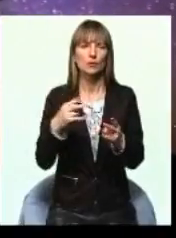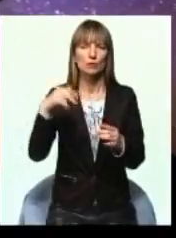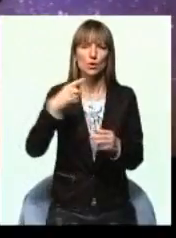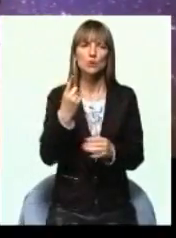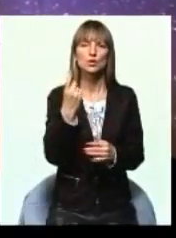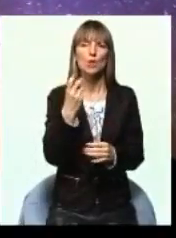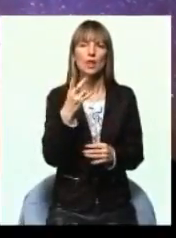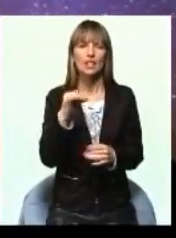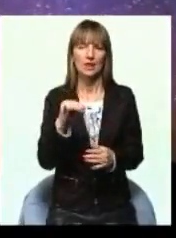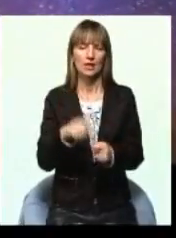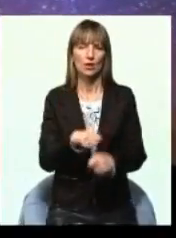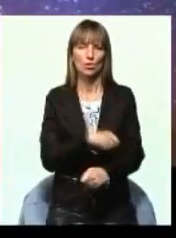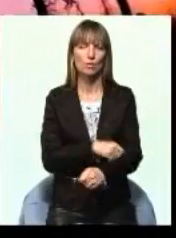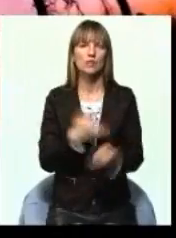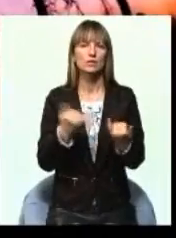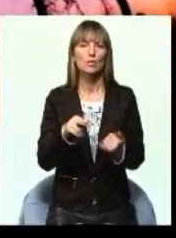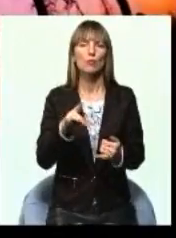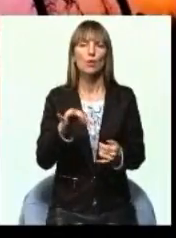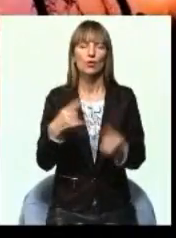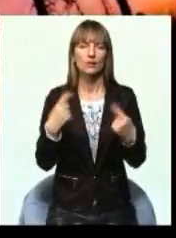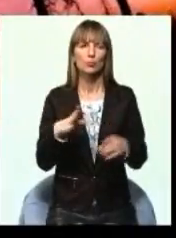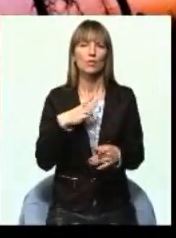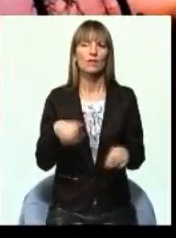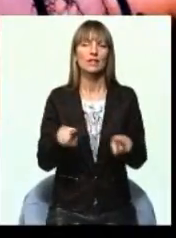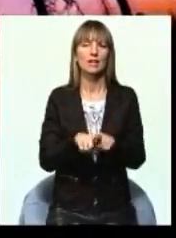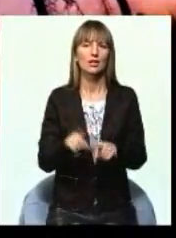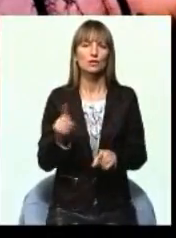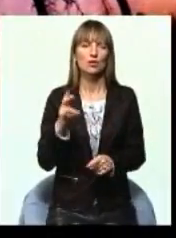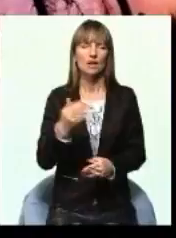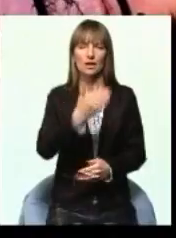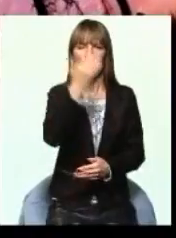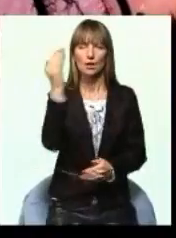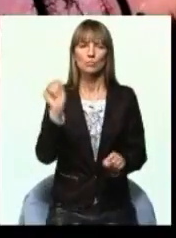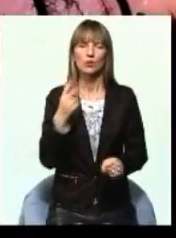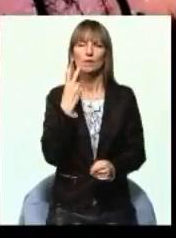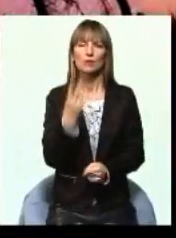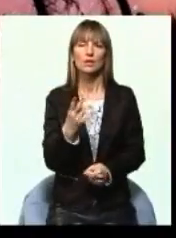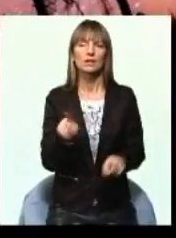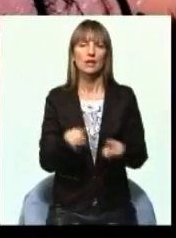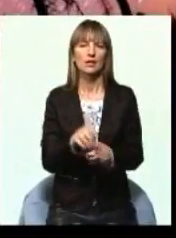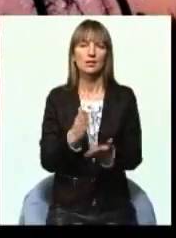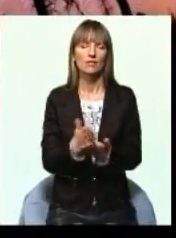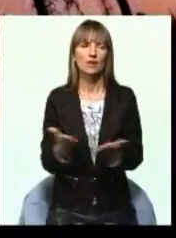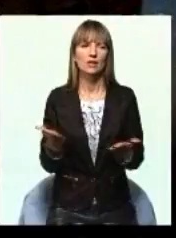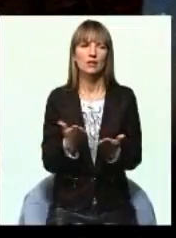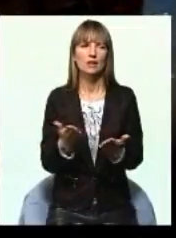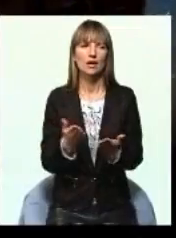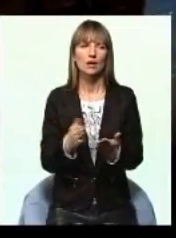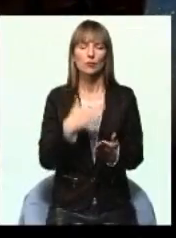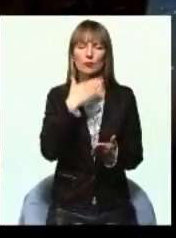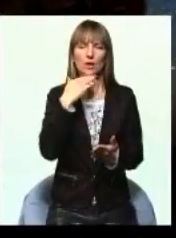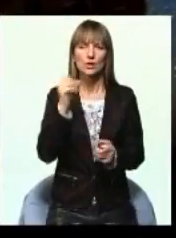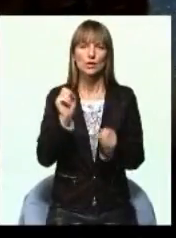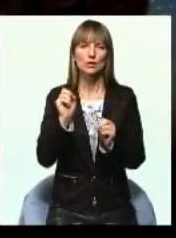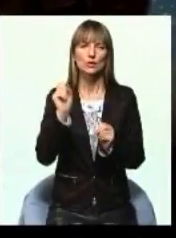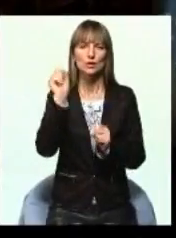сотні кілометрів. Але зараз про інше. Буває і таке, що на небі можна спостерігати таке явище, як цілий зорепад.